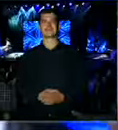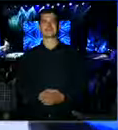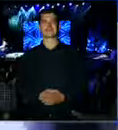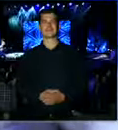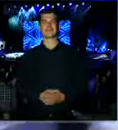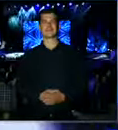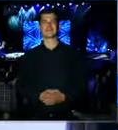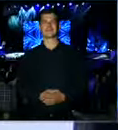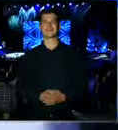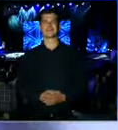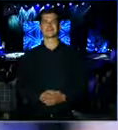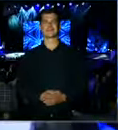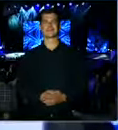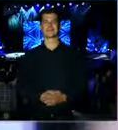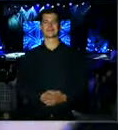To jest pewne, Pani Elu.